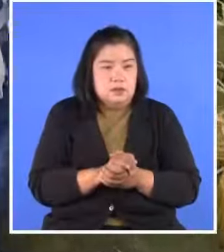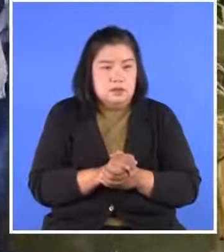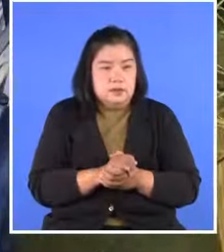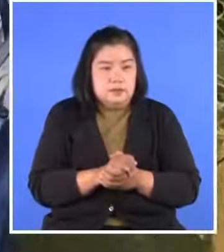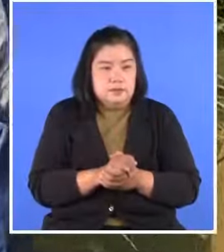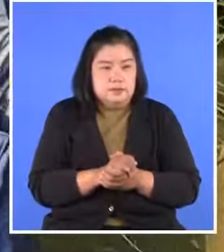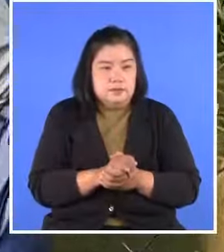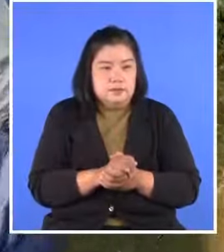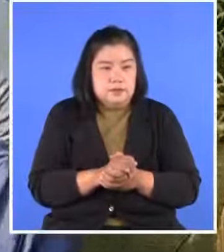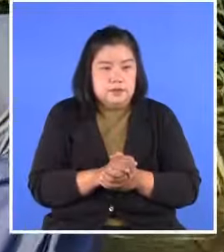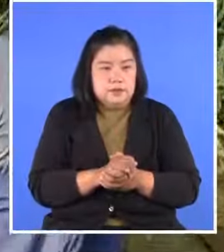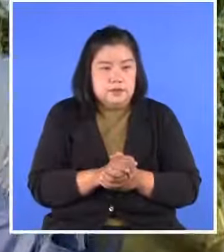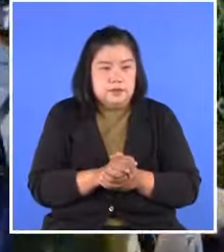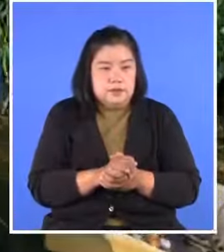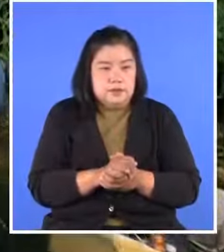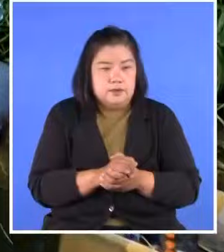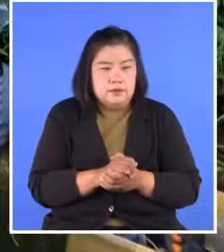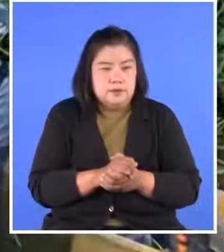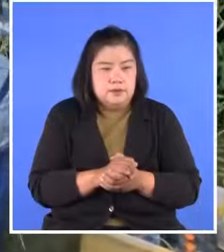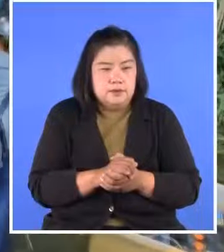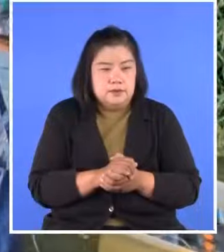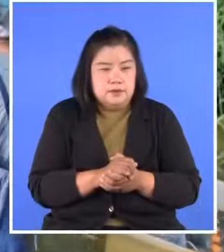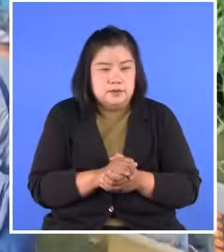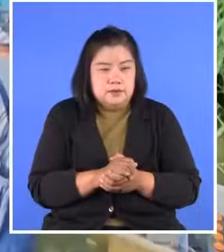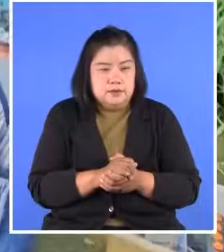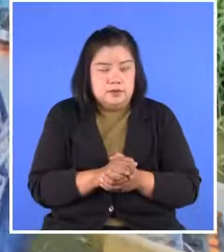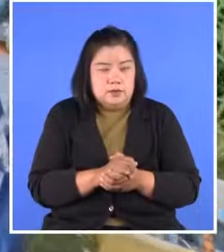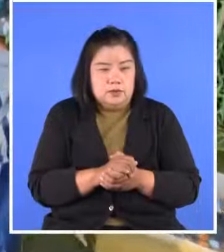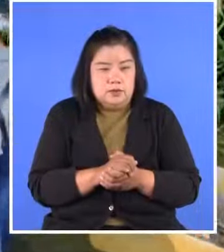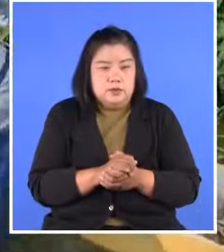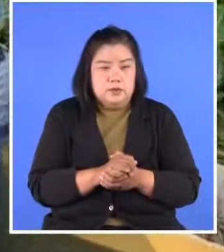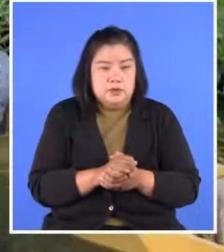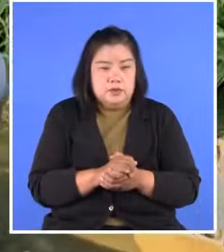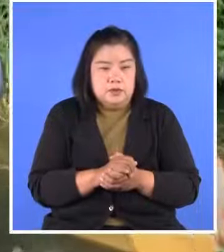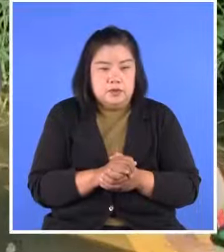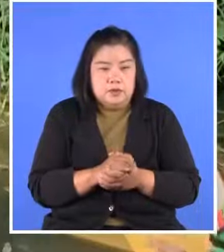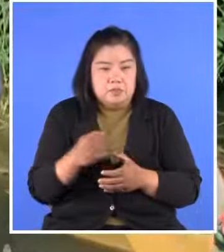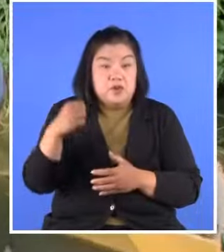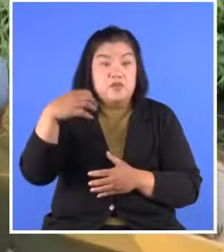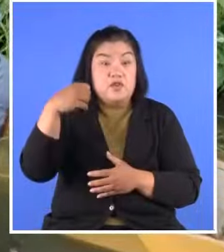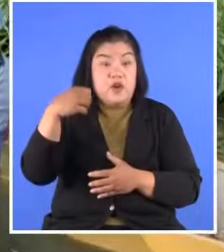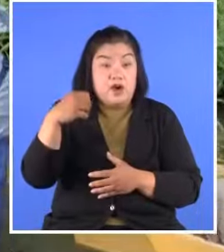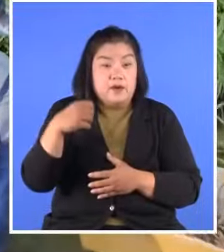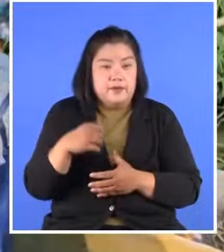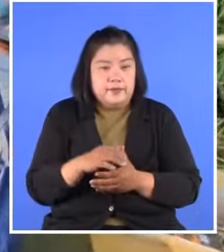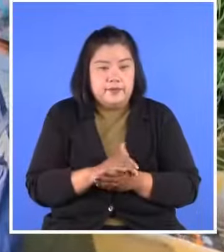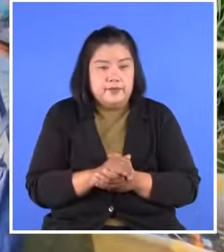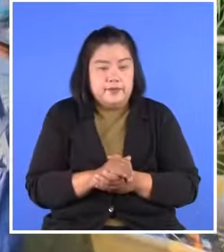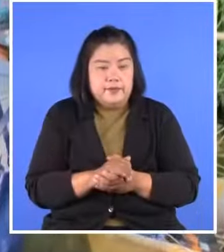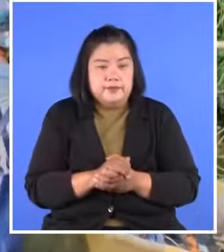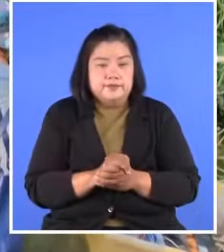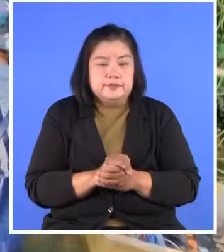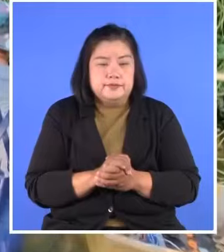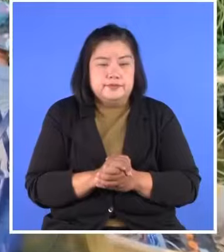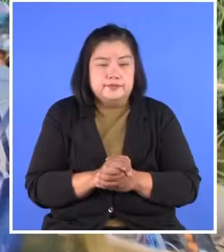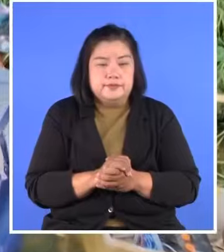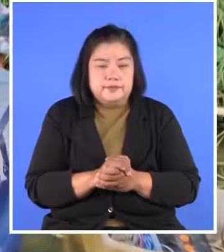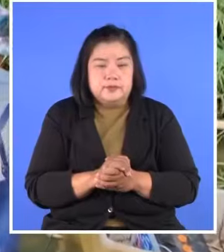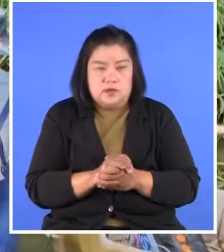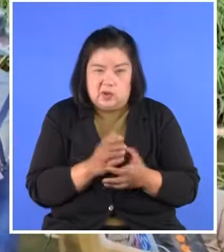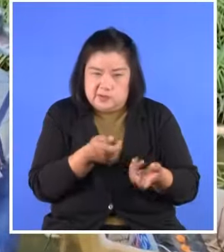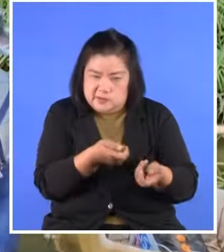ยาวอ้าถอดเสื้อถอดเสื้อทำไมถอดเสื้อทำไมคือไปจับแขนจะจับแล้วมันมีอะไเรียกว่าอะไรมันมันกีดกีดขวาการทำงานมันไปเกี่ยวไป